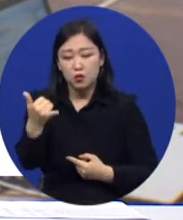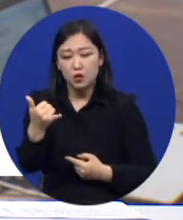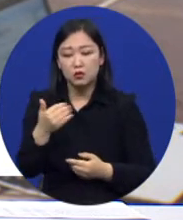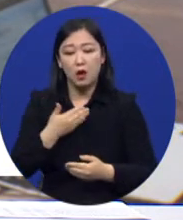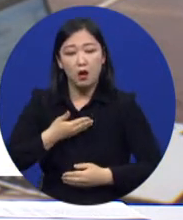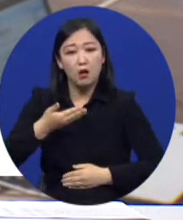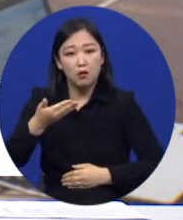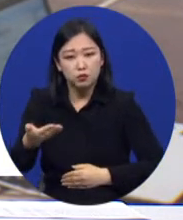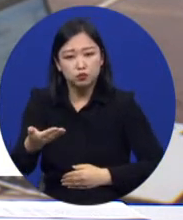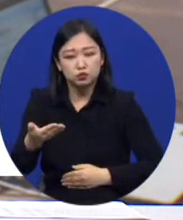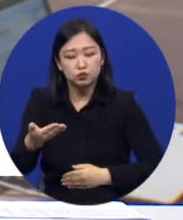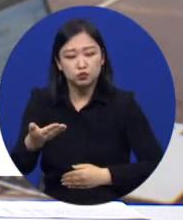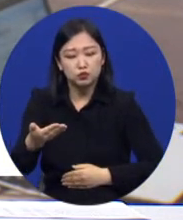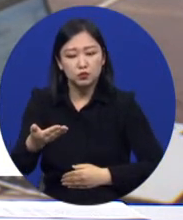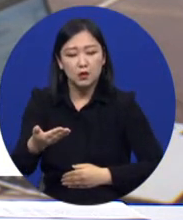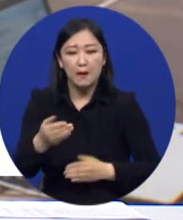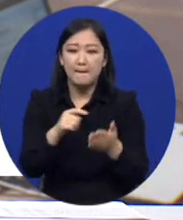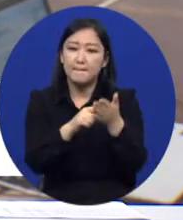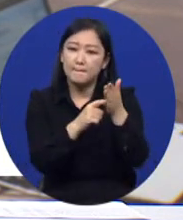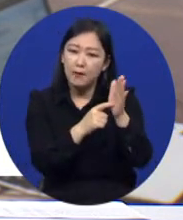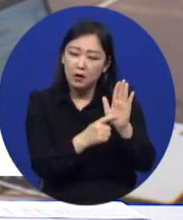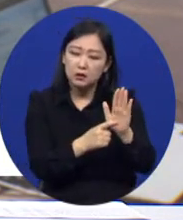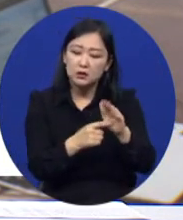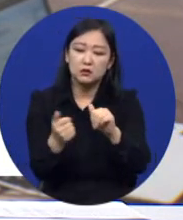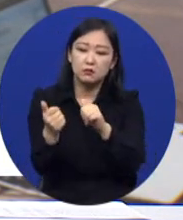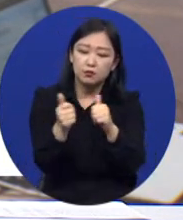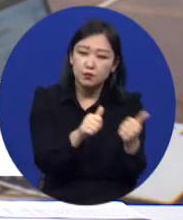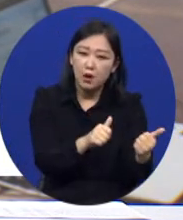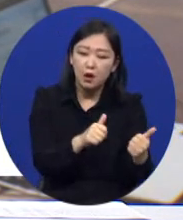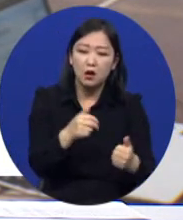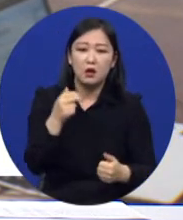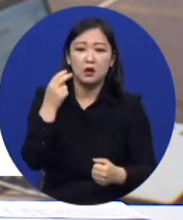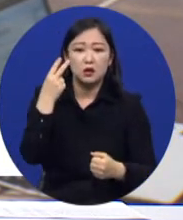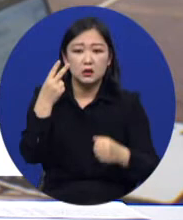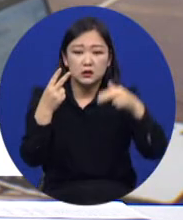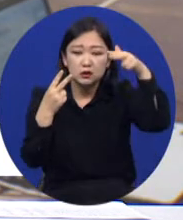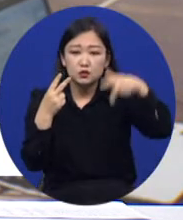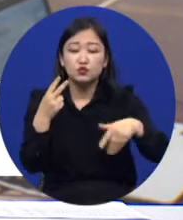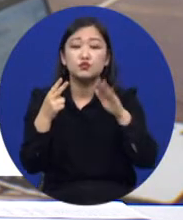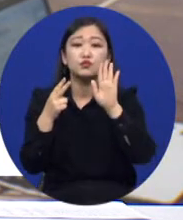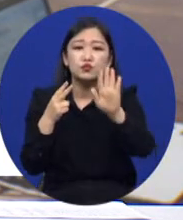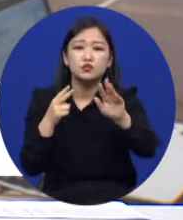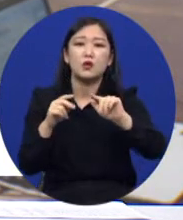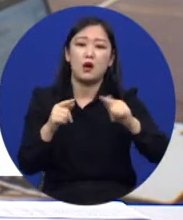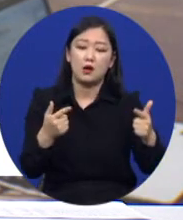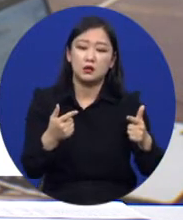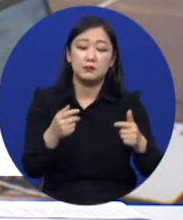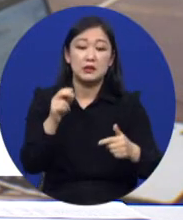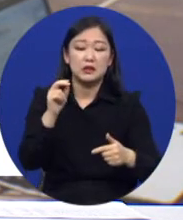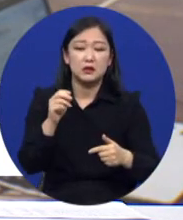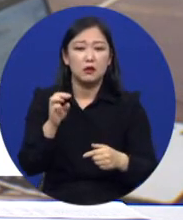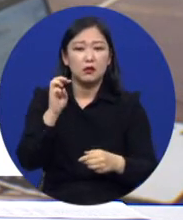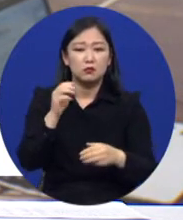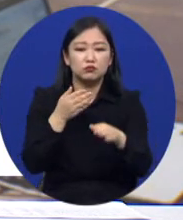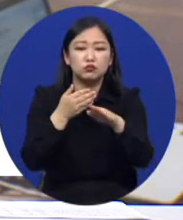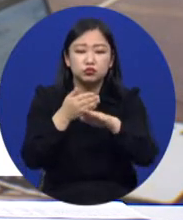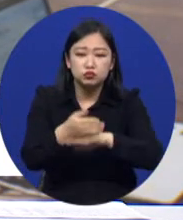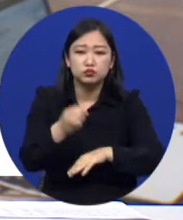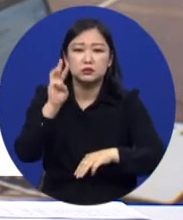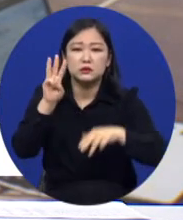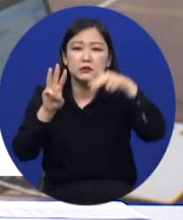시점도 이 당초 밝힌 사망한 지 2주 뒤 가 아니라 아 그보다 일주일 더 늦은